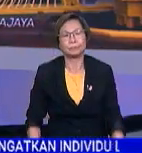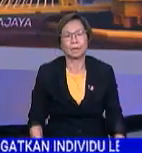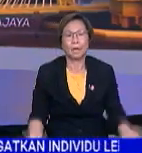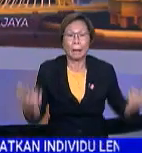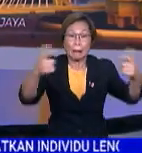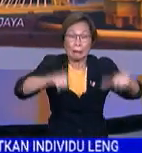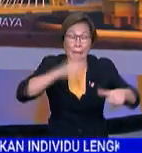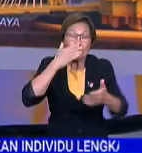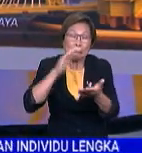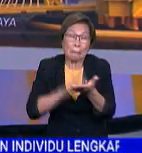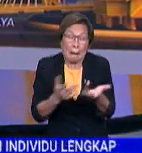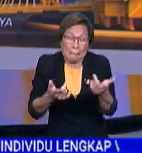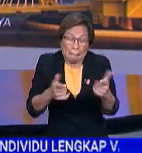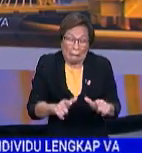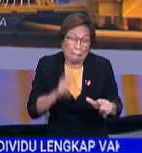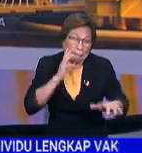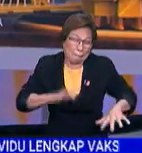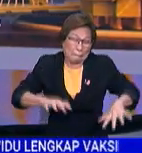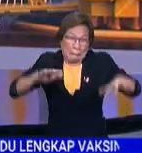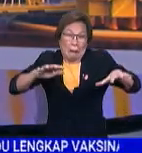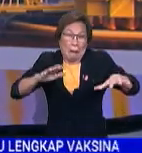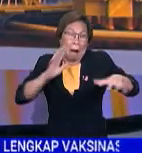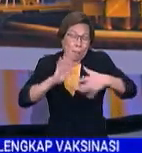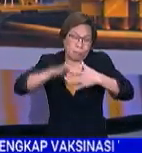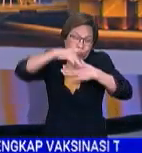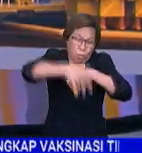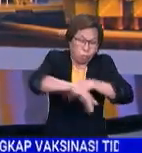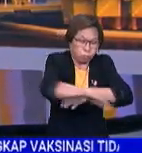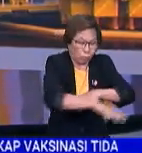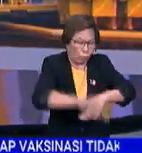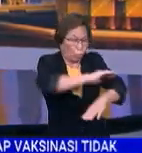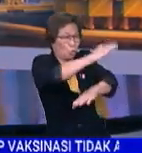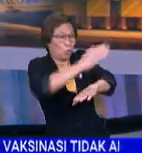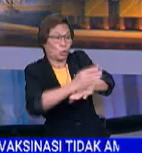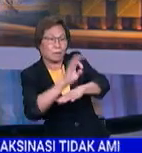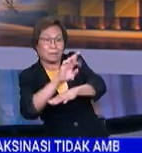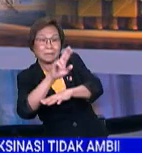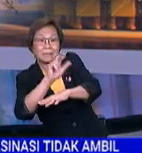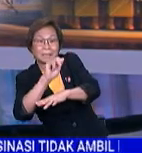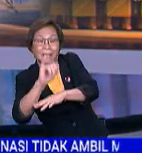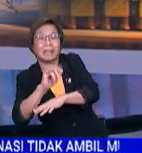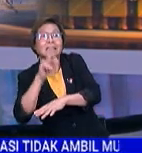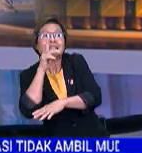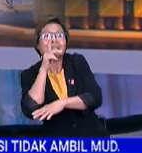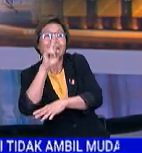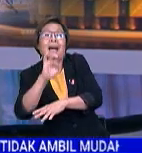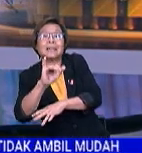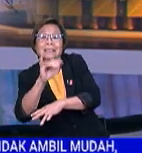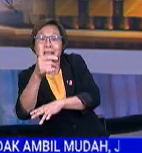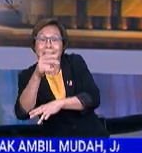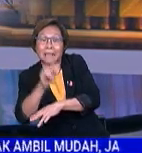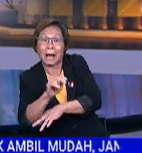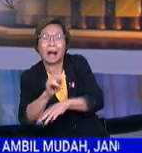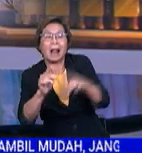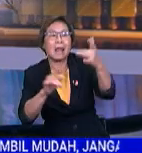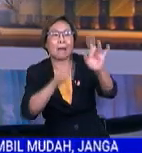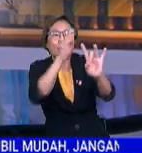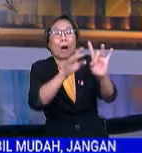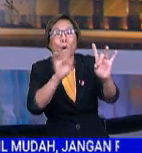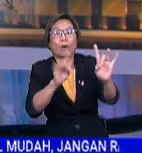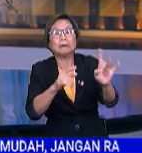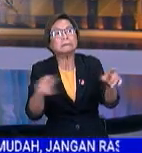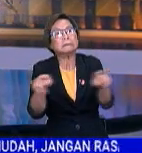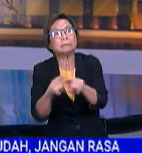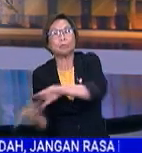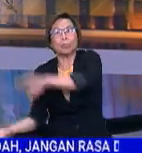Tragedi kepala ID kawasan air terjun sekitar Gunung Jerai Yan Kedah 18 Ogos lalu disifatkan umpama